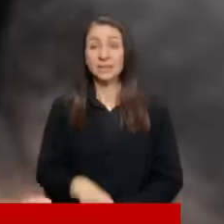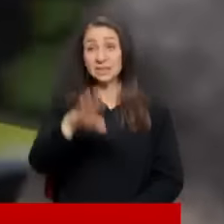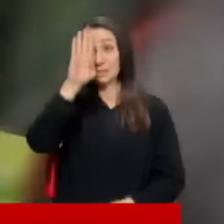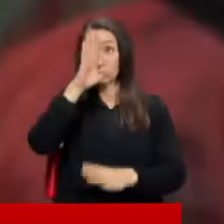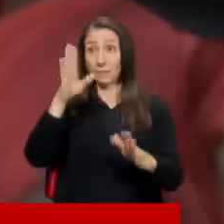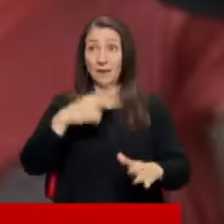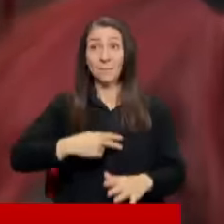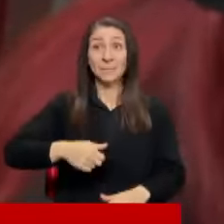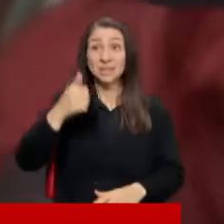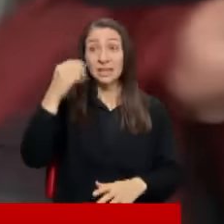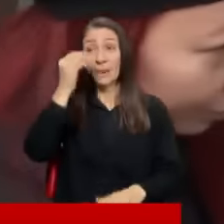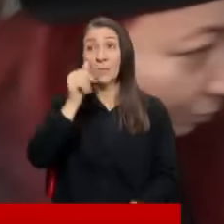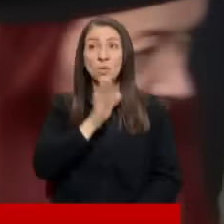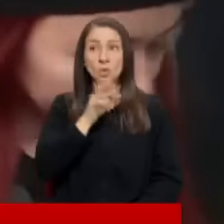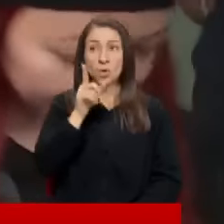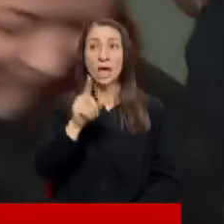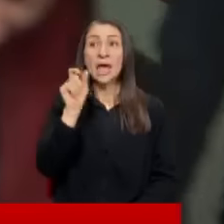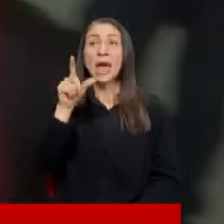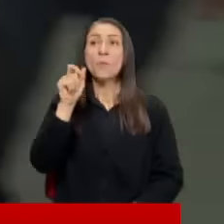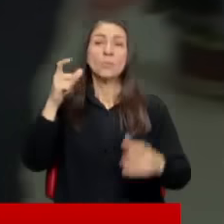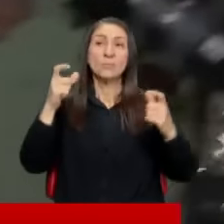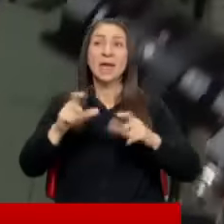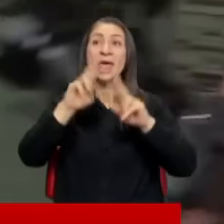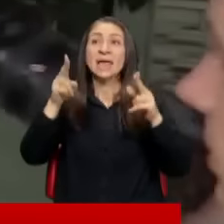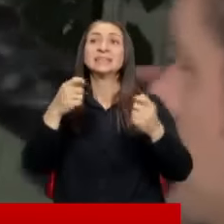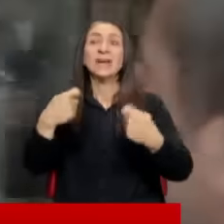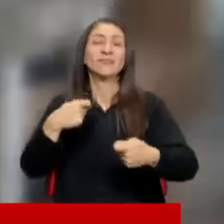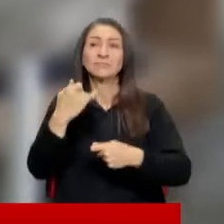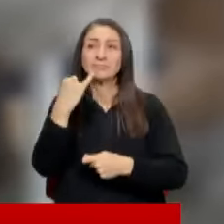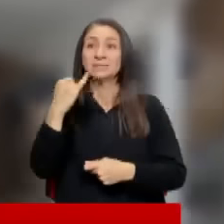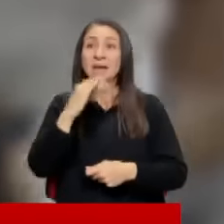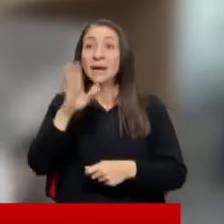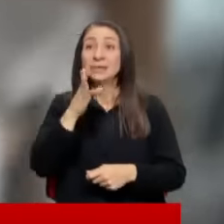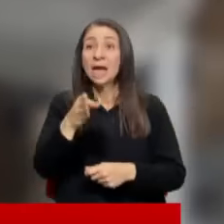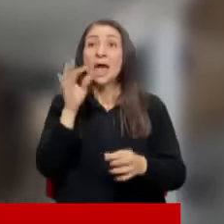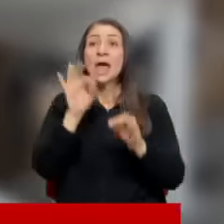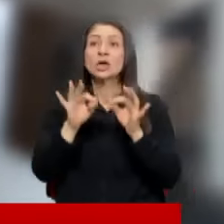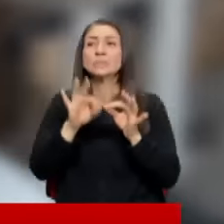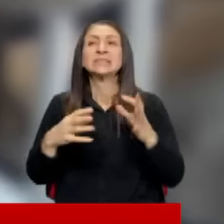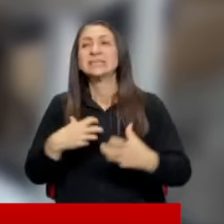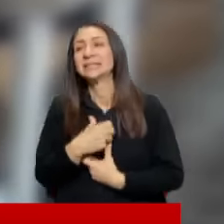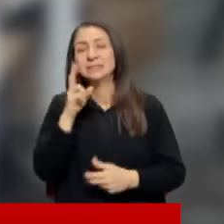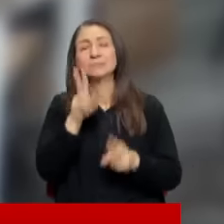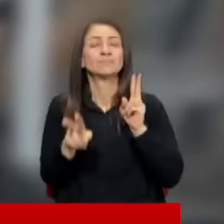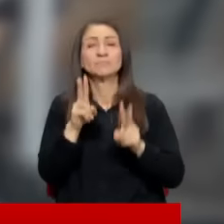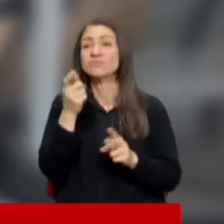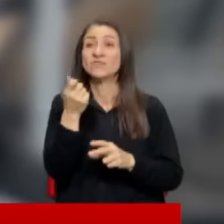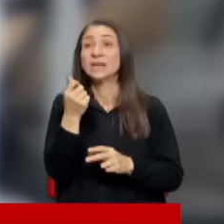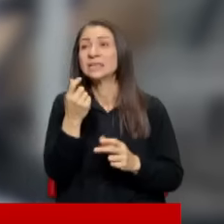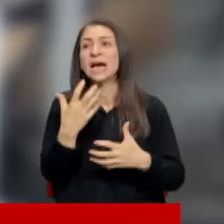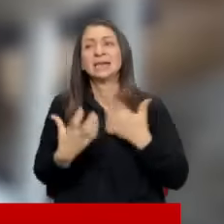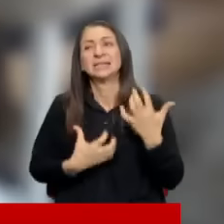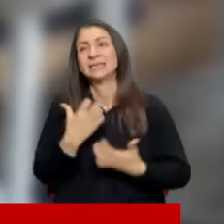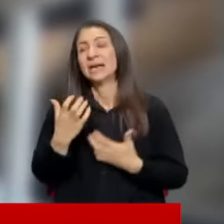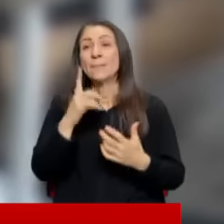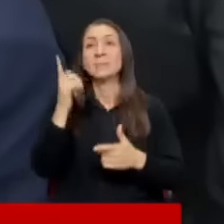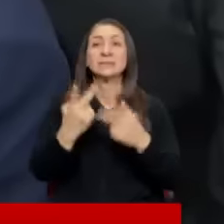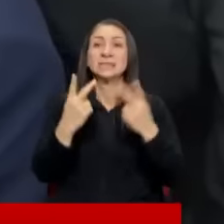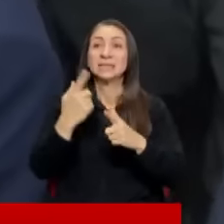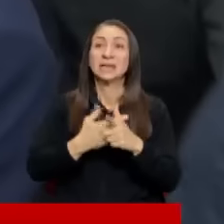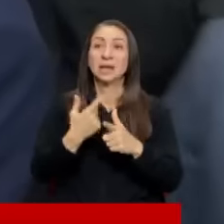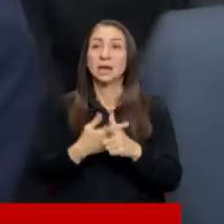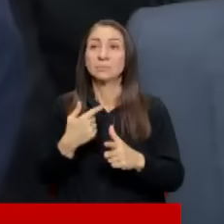İstanbul Büyükşehir Belediye Başkanı Ekrem İmamoğlu Eyüp Sultan'da esnaf ziyareti yaptı. Attığı her adımda ekonomik kriz çıktı karşısına. Kimi fiyatlardan yakındı, kimi